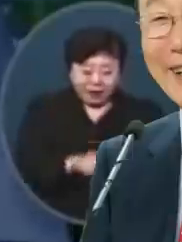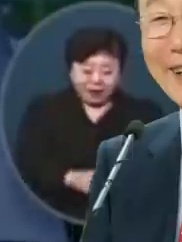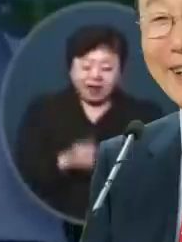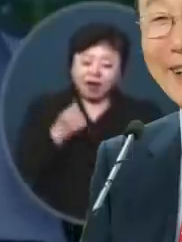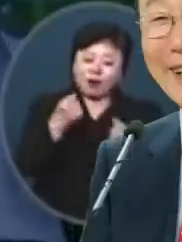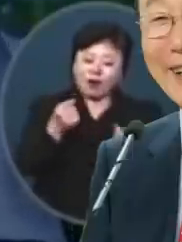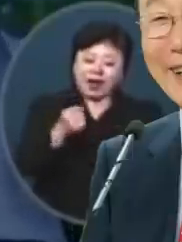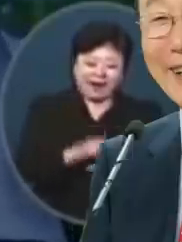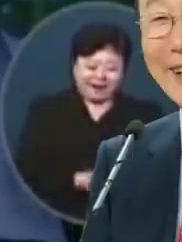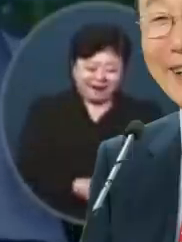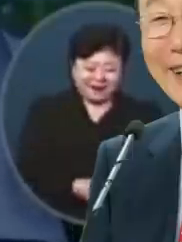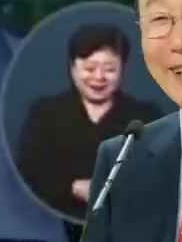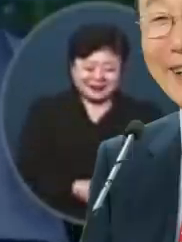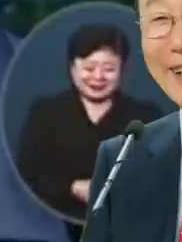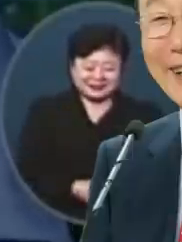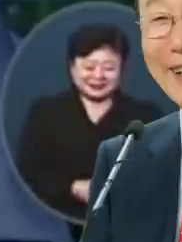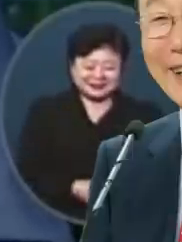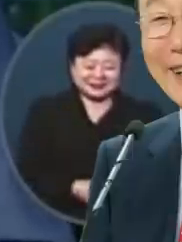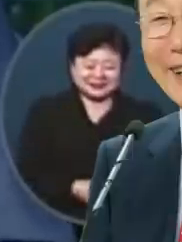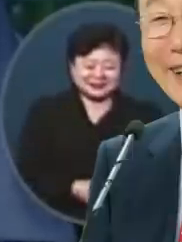건강해요.